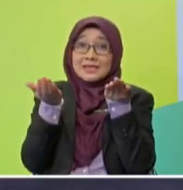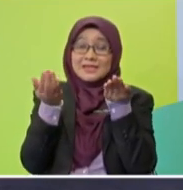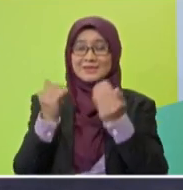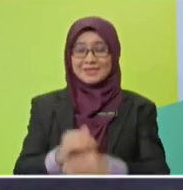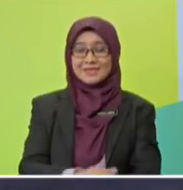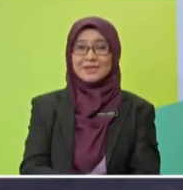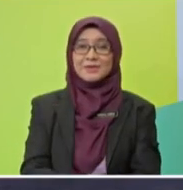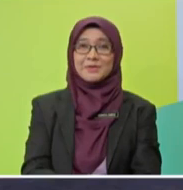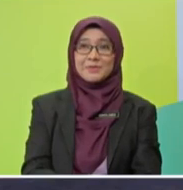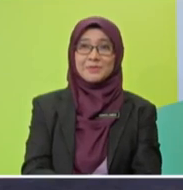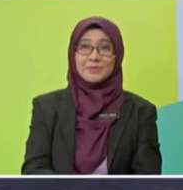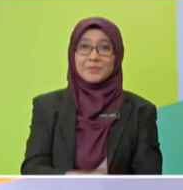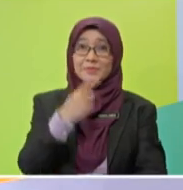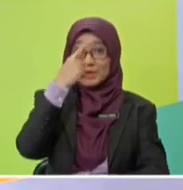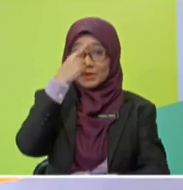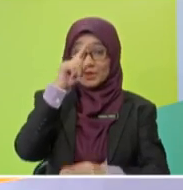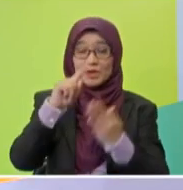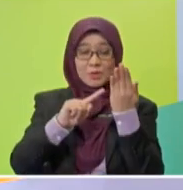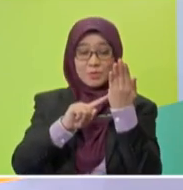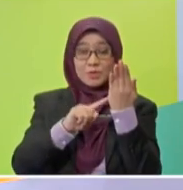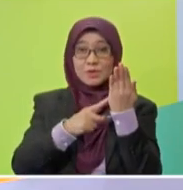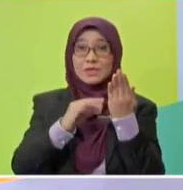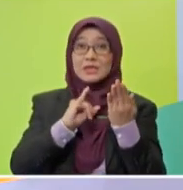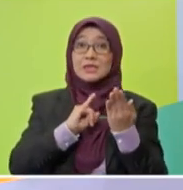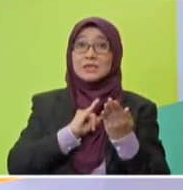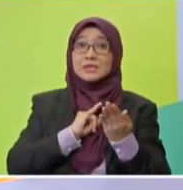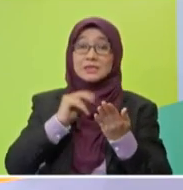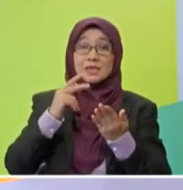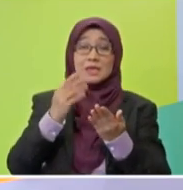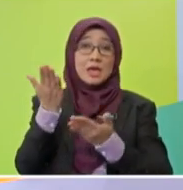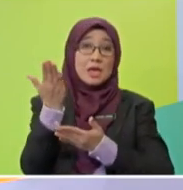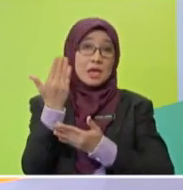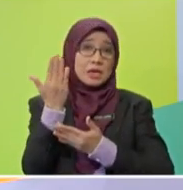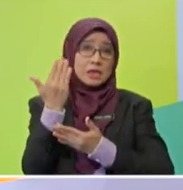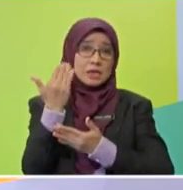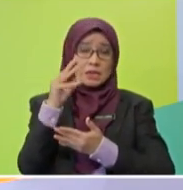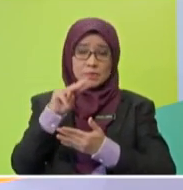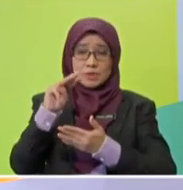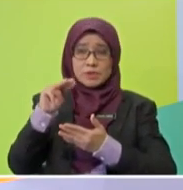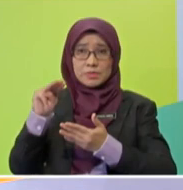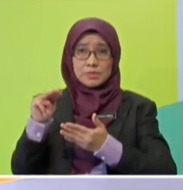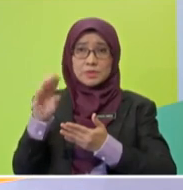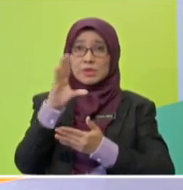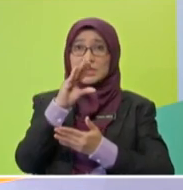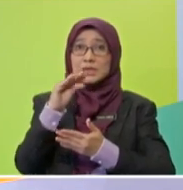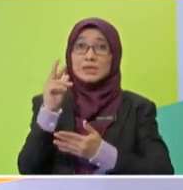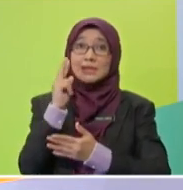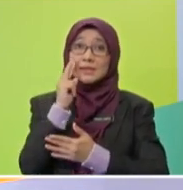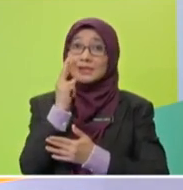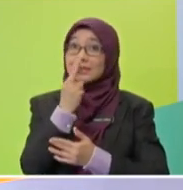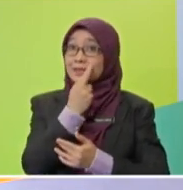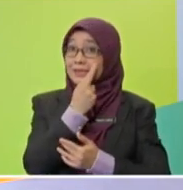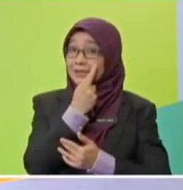untuk pemulaan saya nak perkenalkan nah ajak murid-murid di rumah dan kak Rina kita